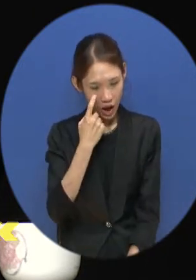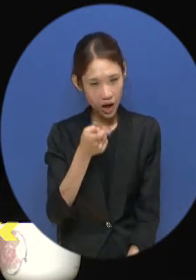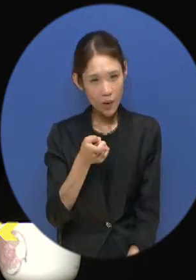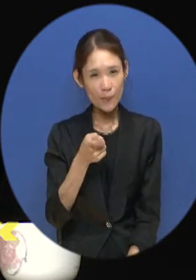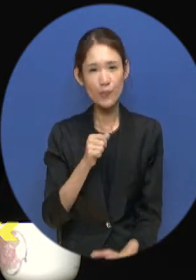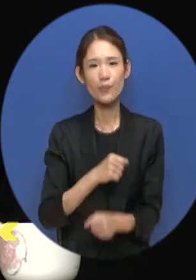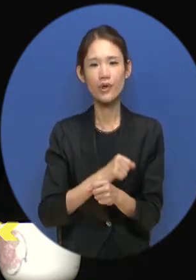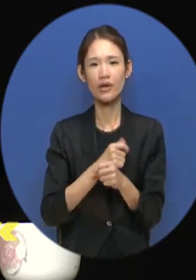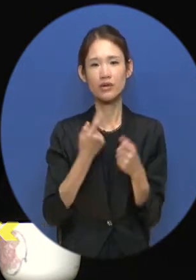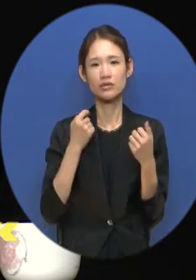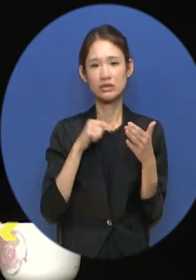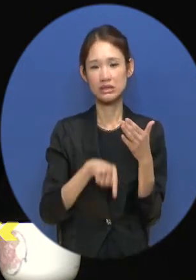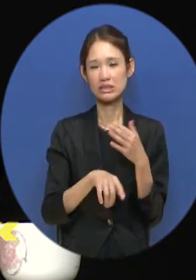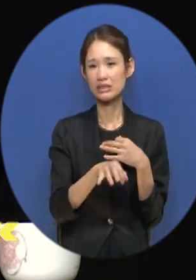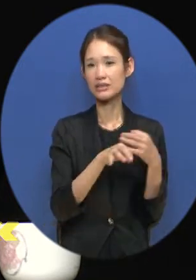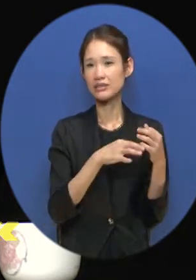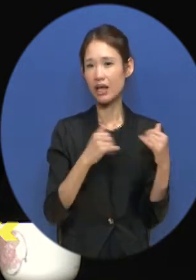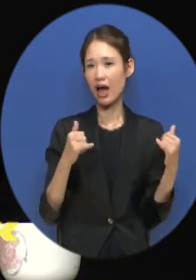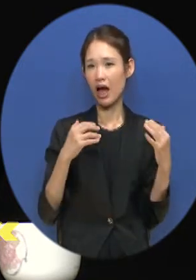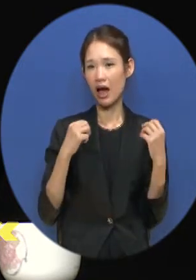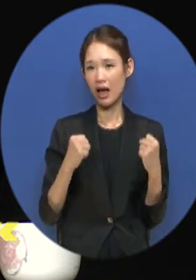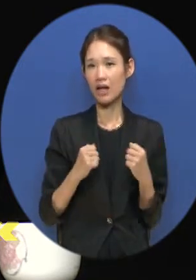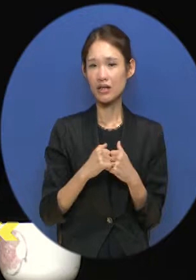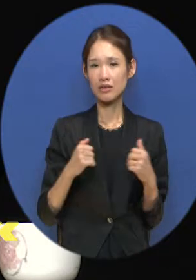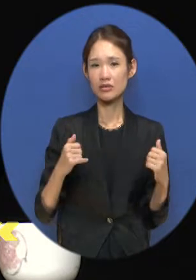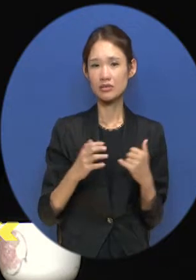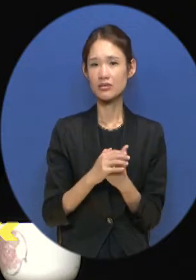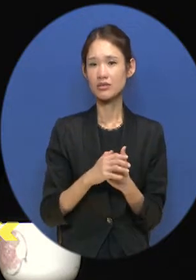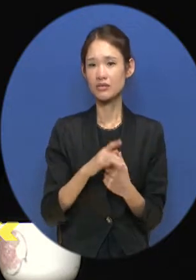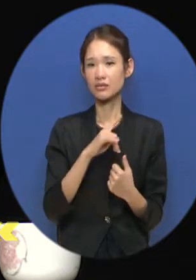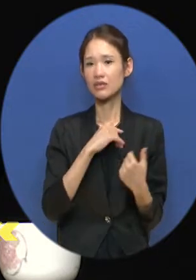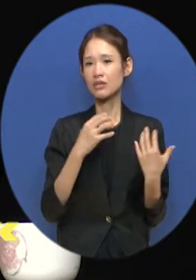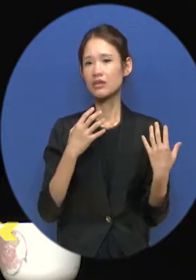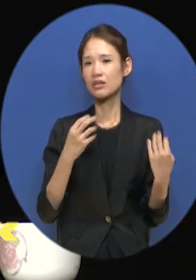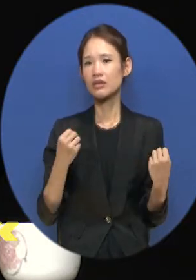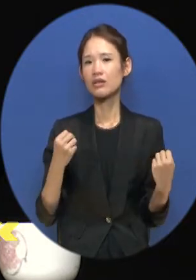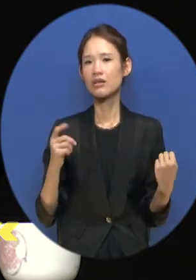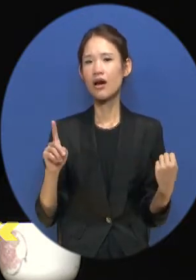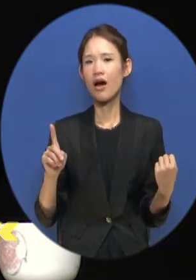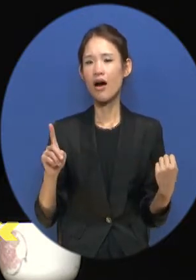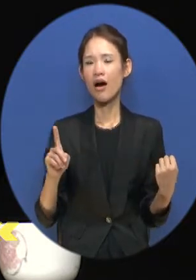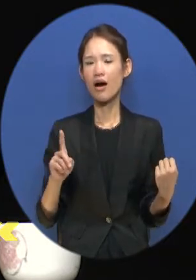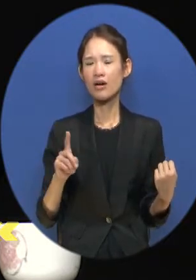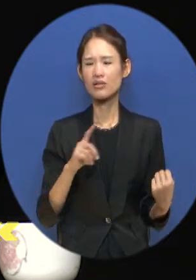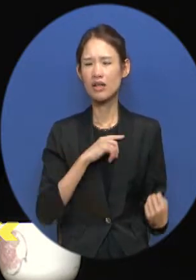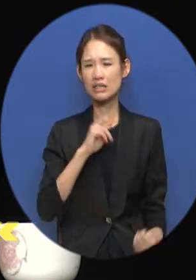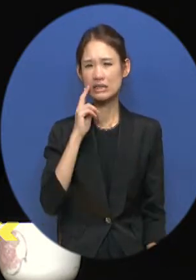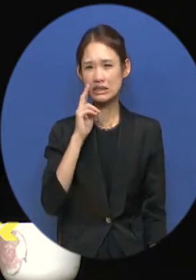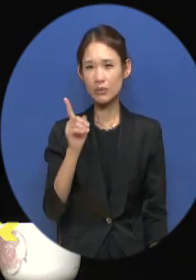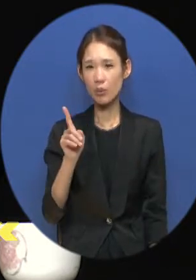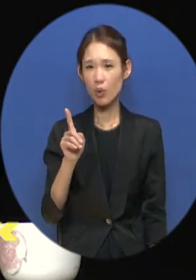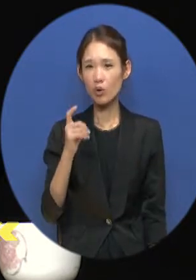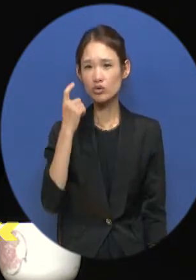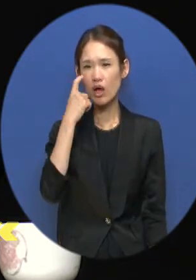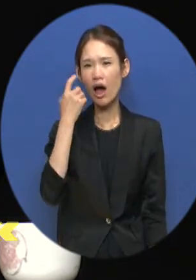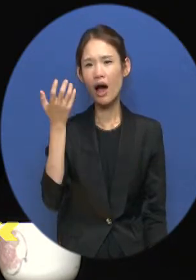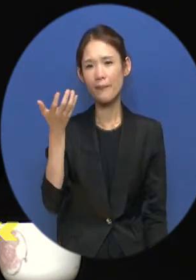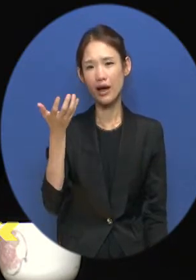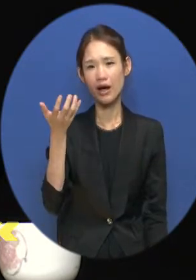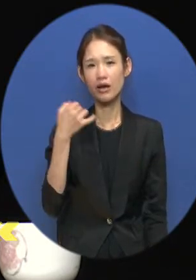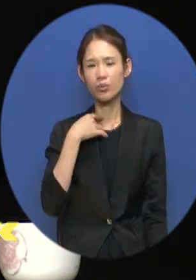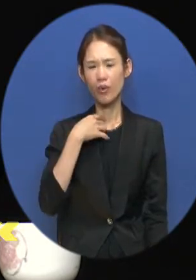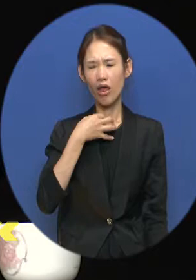보면은 그런 이제 그 지하상가에 계신 분들 가장 많은 것이 눈이 따갑다, 목이